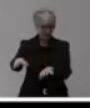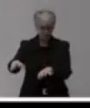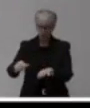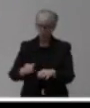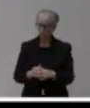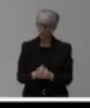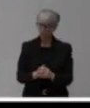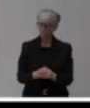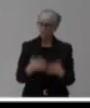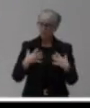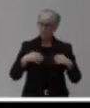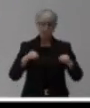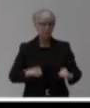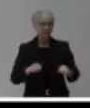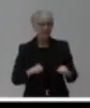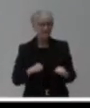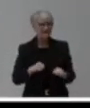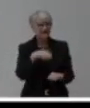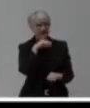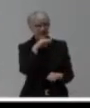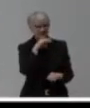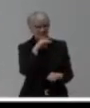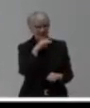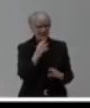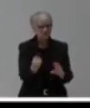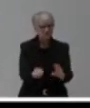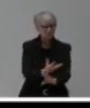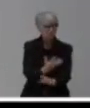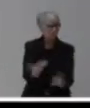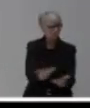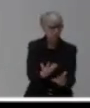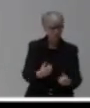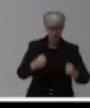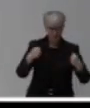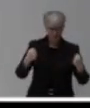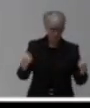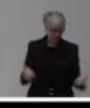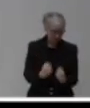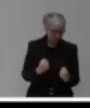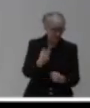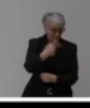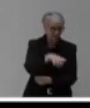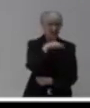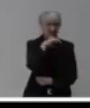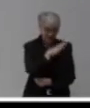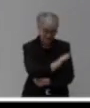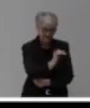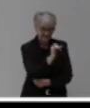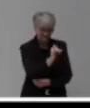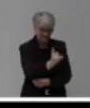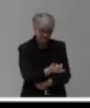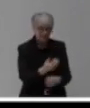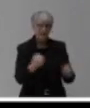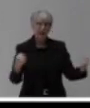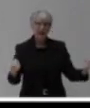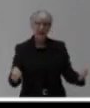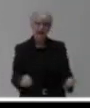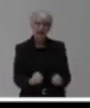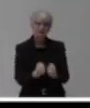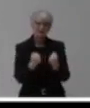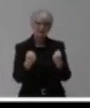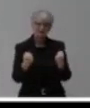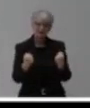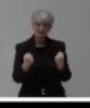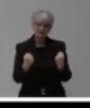Benessere Anziani lo si sviluppa con attività per anziani, ma in modo particolare con attività per i